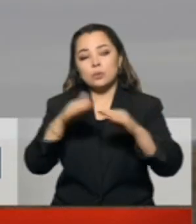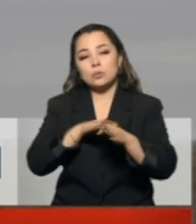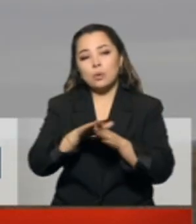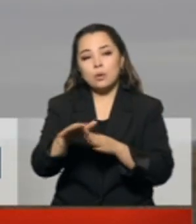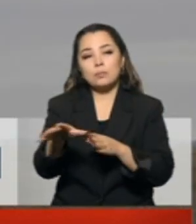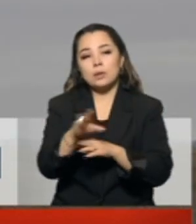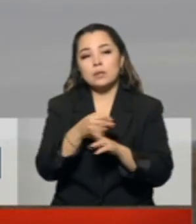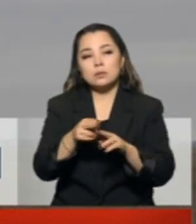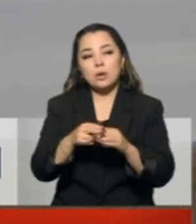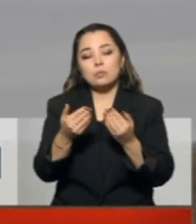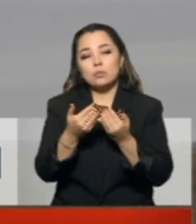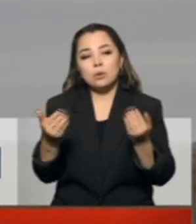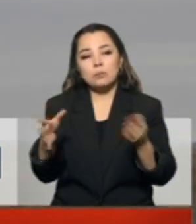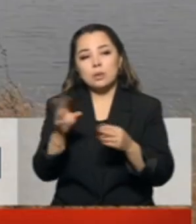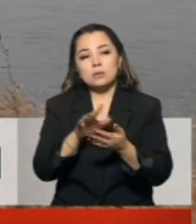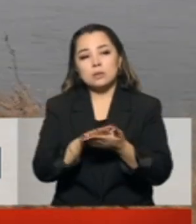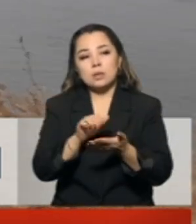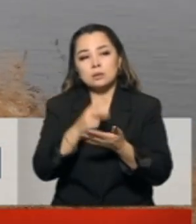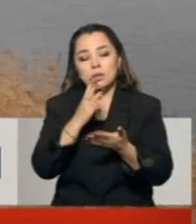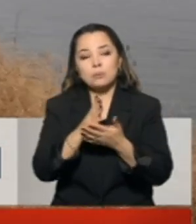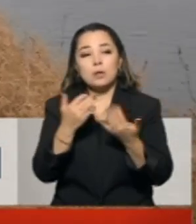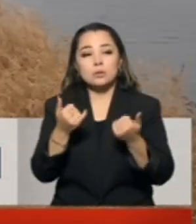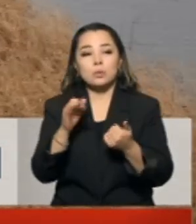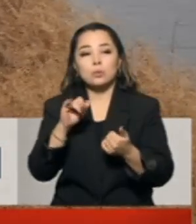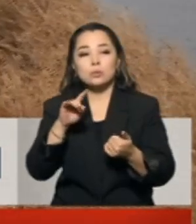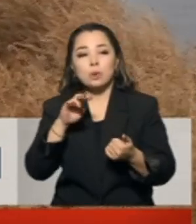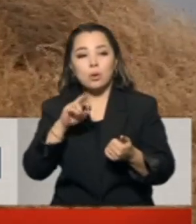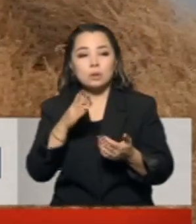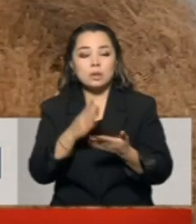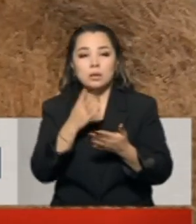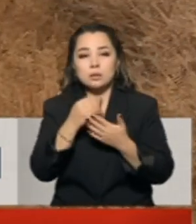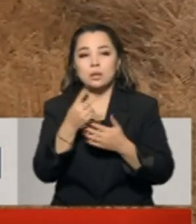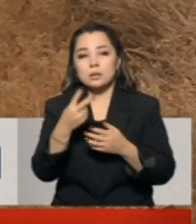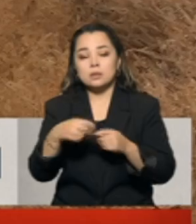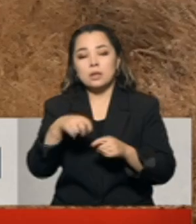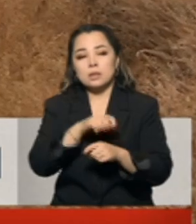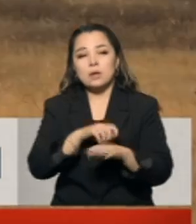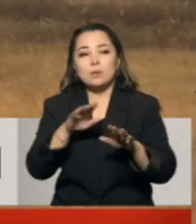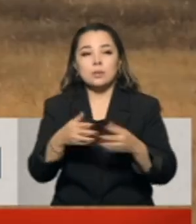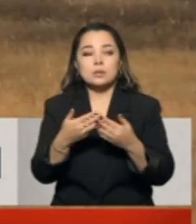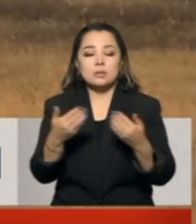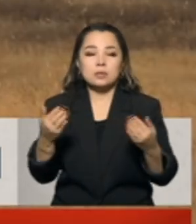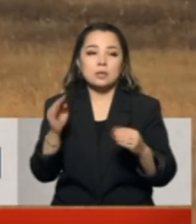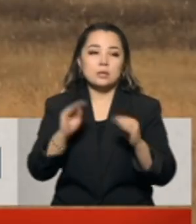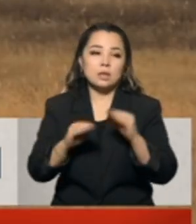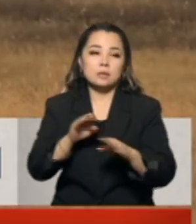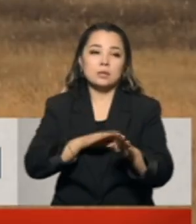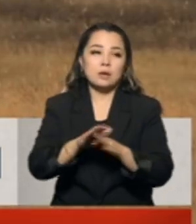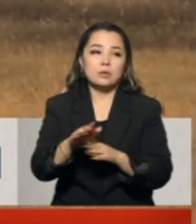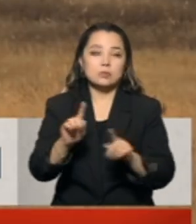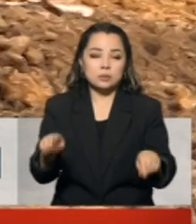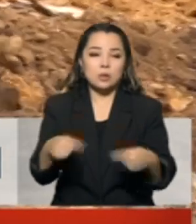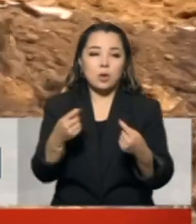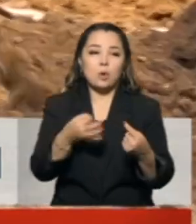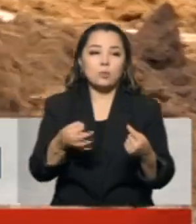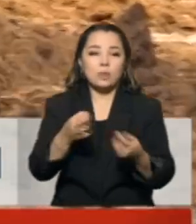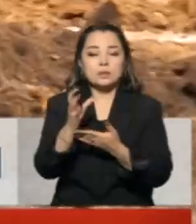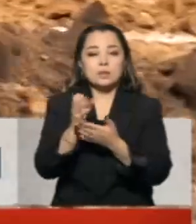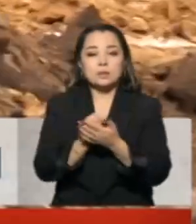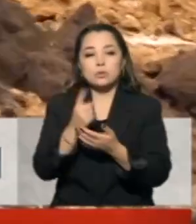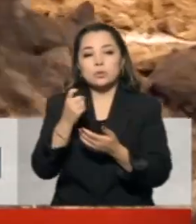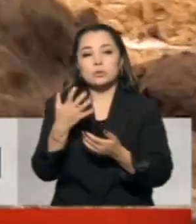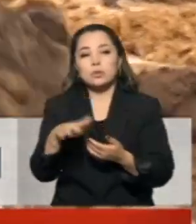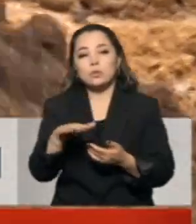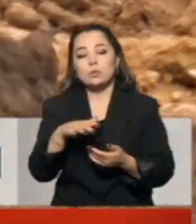Кемер ауылдарындағы бөгеттерді бұзып кетті. Қазір Ұзынкөлдегі ұзындығы 2 шақырымдық гидронысан қалпына келтіріліп жатыр. Бұған облыстық резервтен